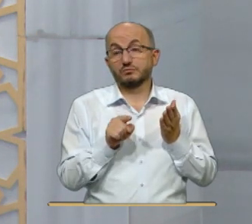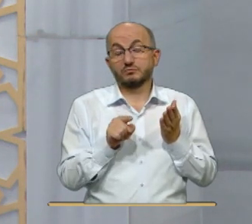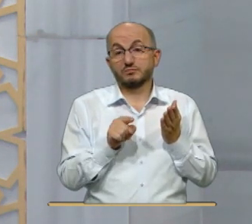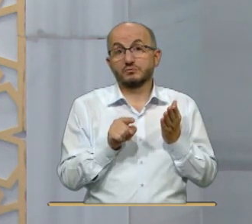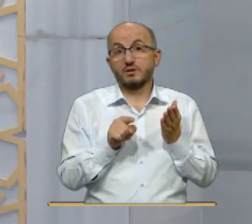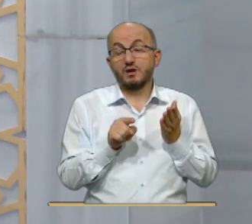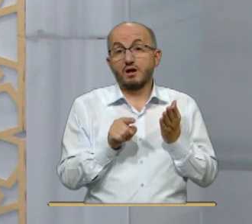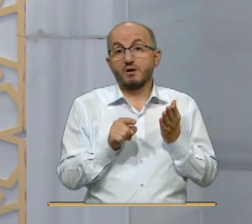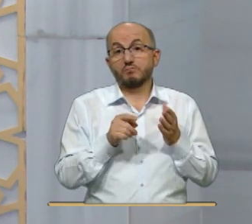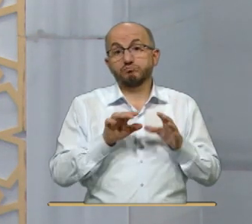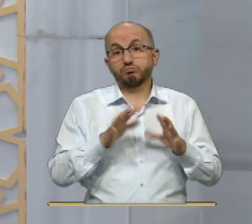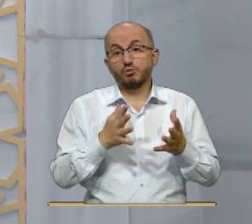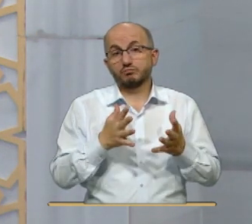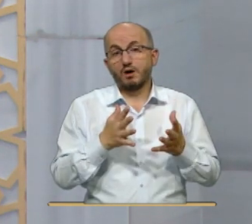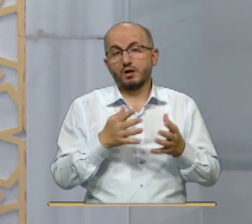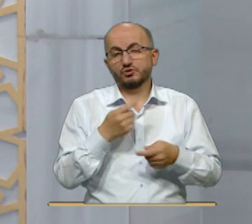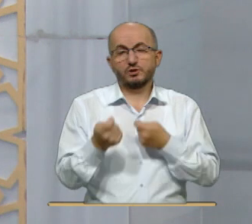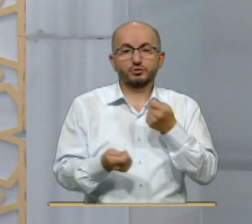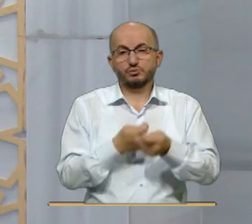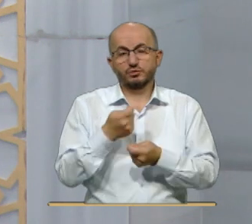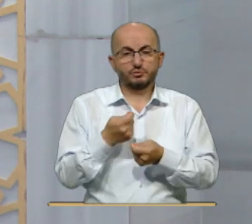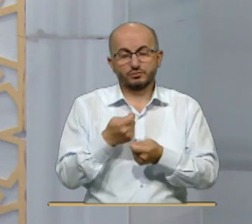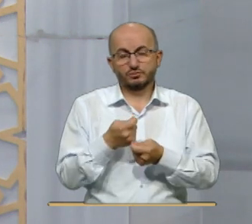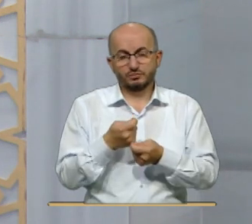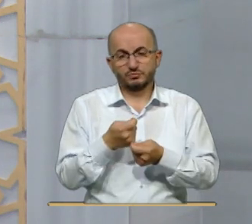bu ezberi bozmaya çalışıyor.